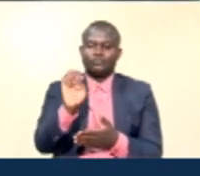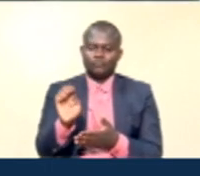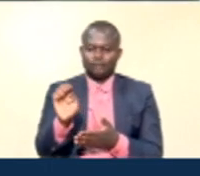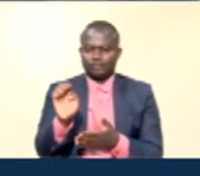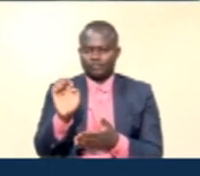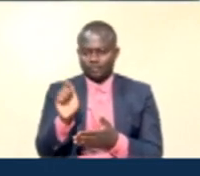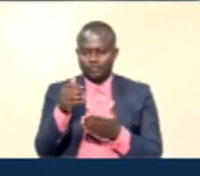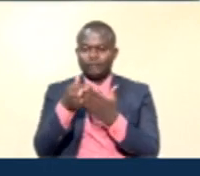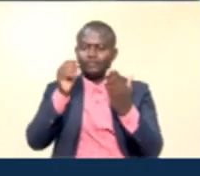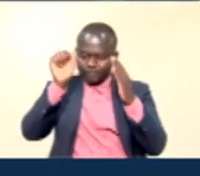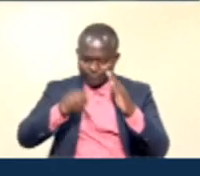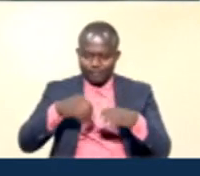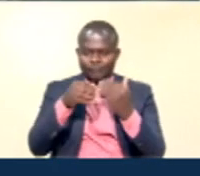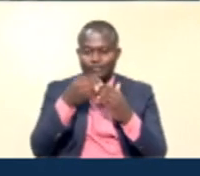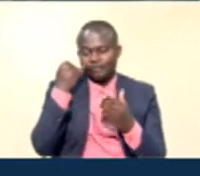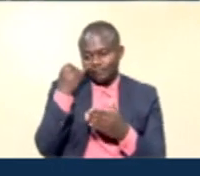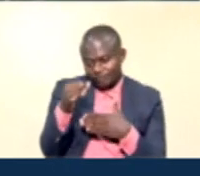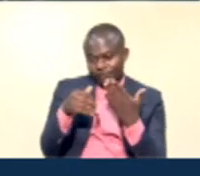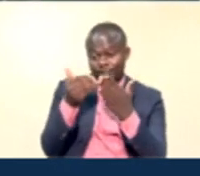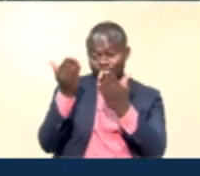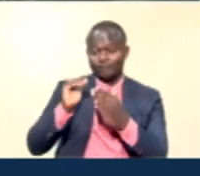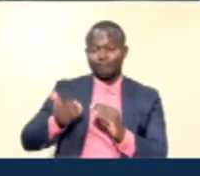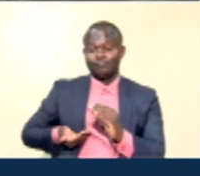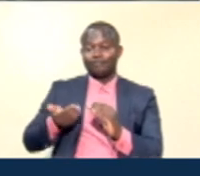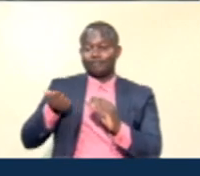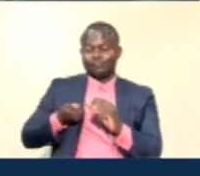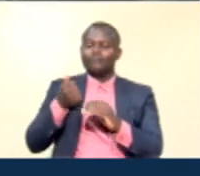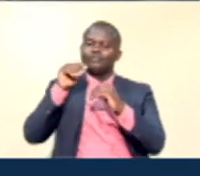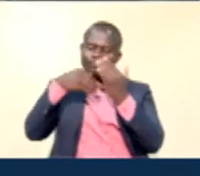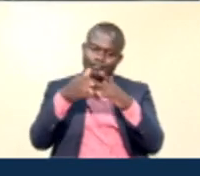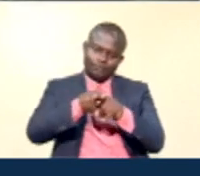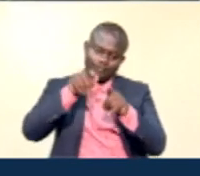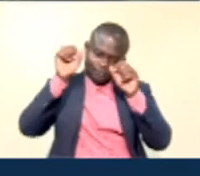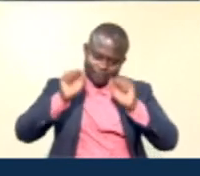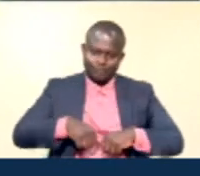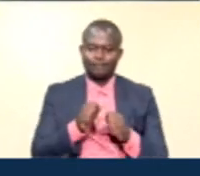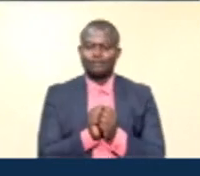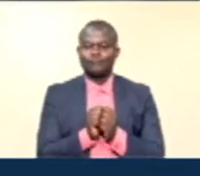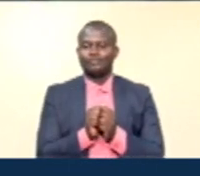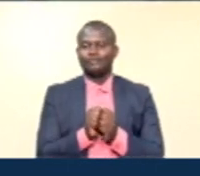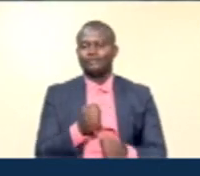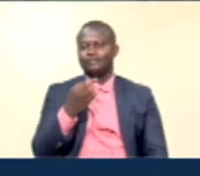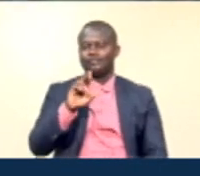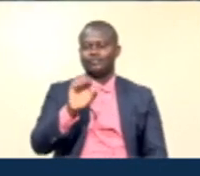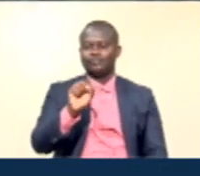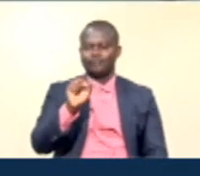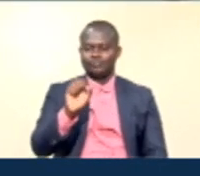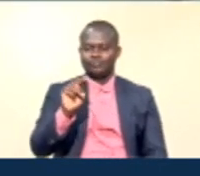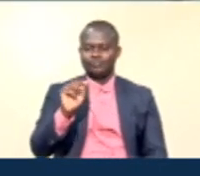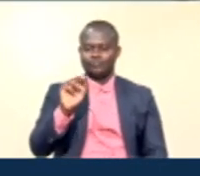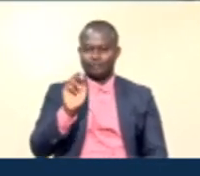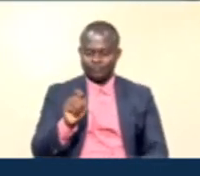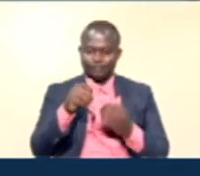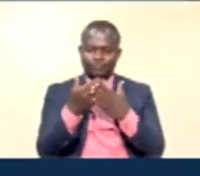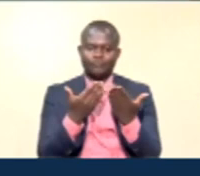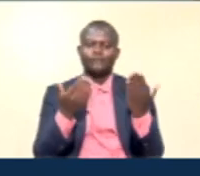azaba umproducer ukomeye so niba Chris Neat ashobora gutinyuka abandi muzatinyuke bizashoboka kuri Chris Neat ashishikariza abagore n'abakobwa